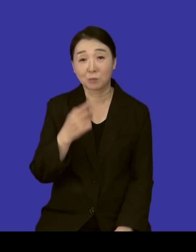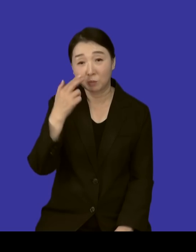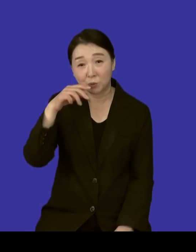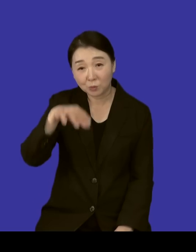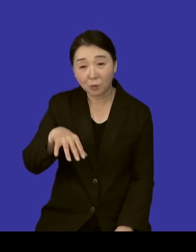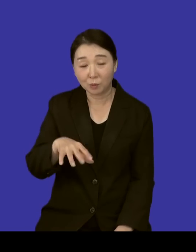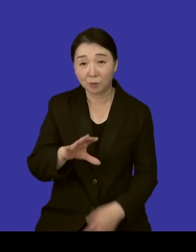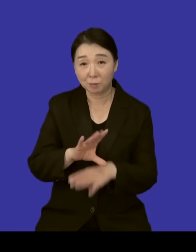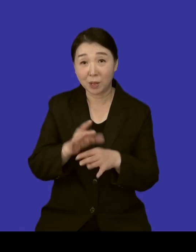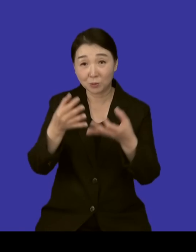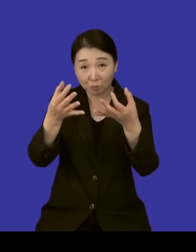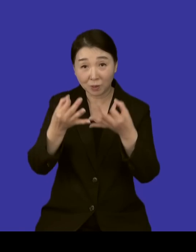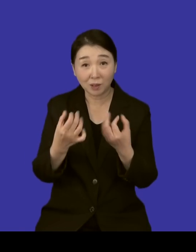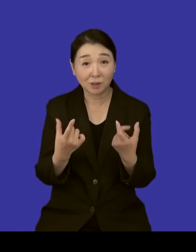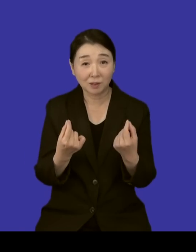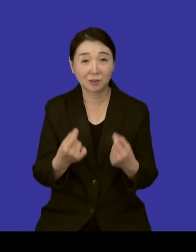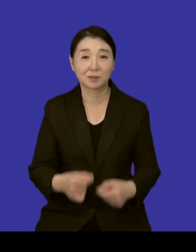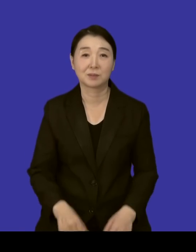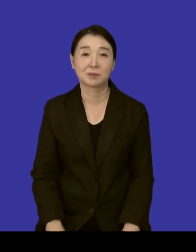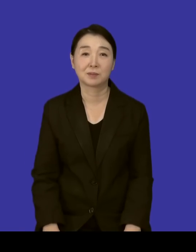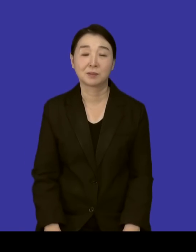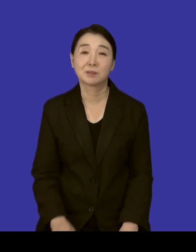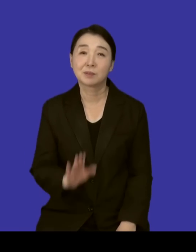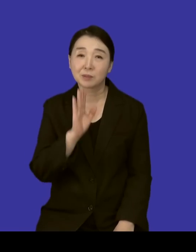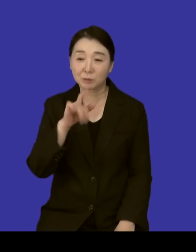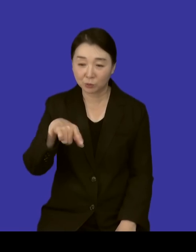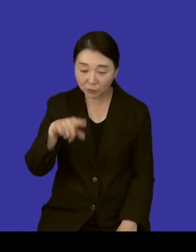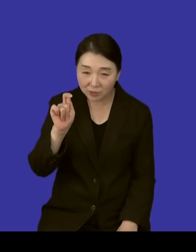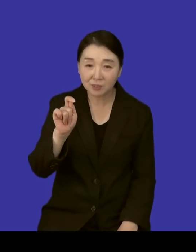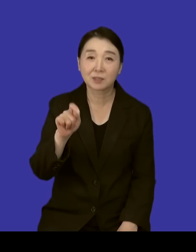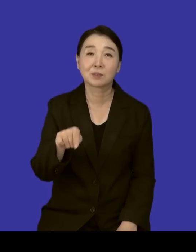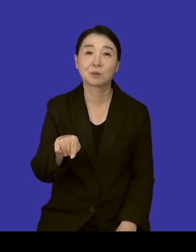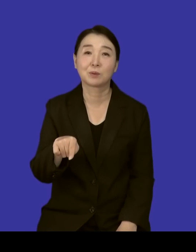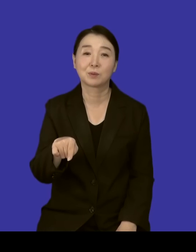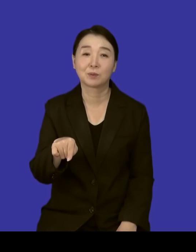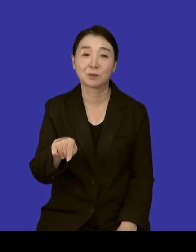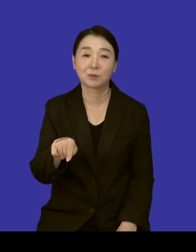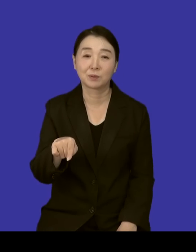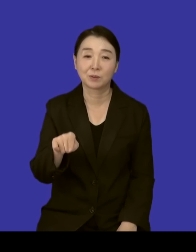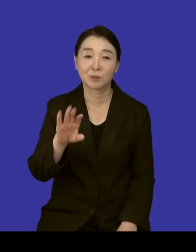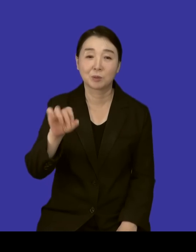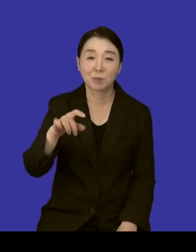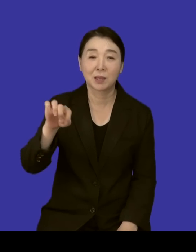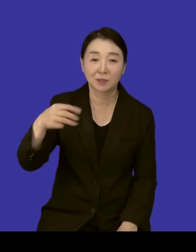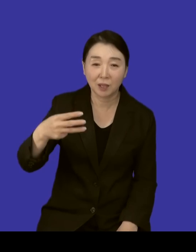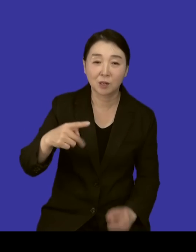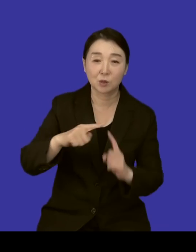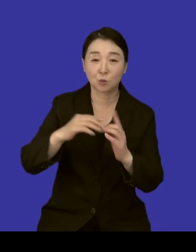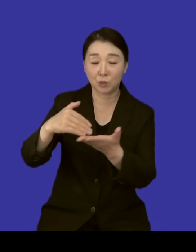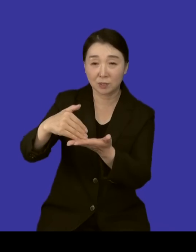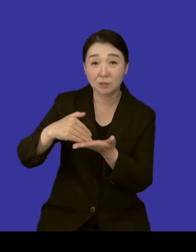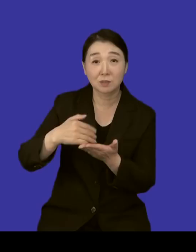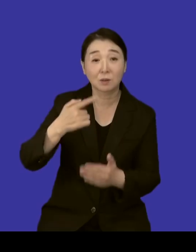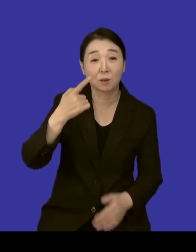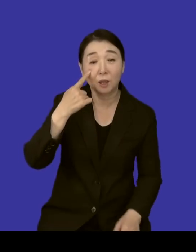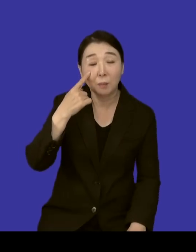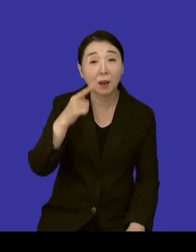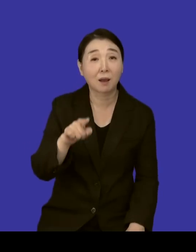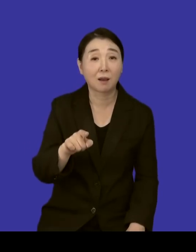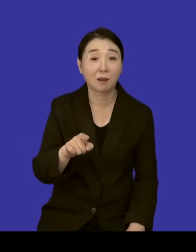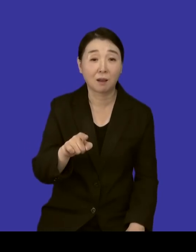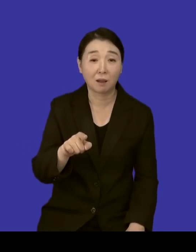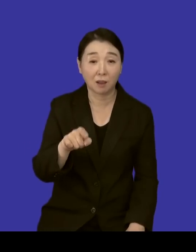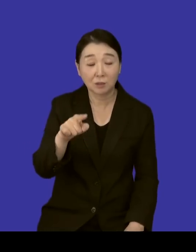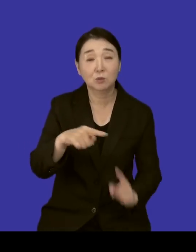이 방송들 보시잖아요. 그럼요, 많이 보시죠. 그래서 진짜 이 큐티인이 중요하네요. 아유, 그 베델교회 신청하시면 영문 이거 한글